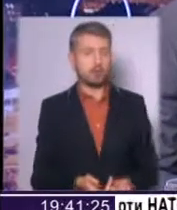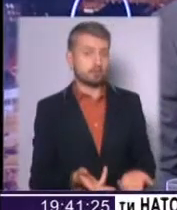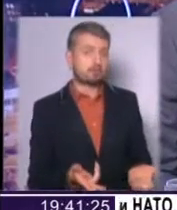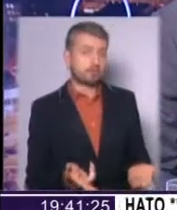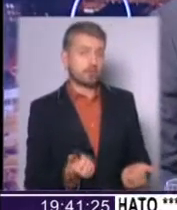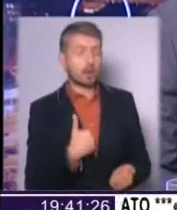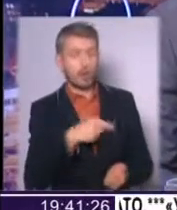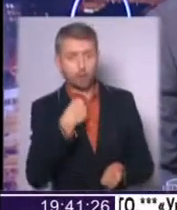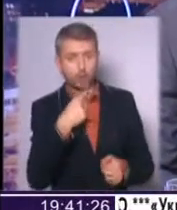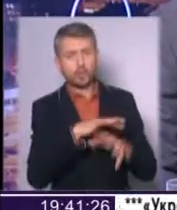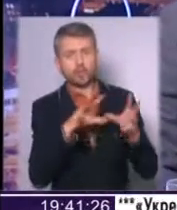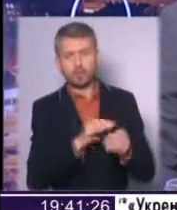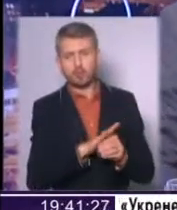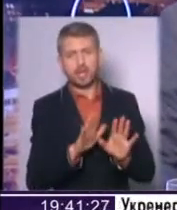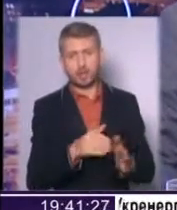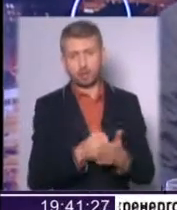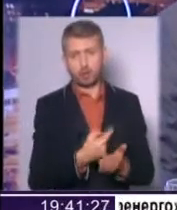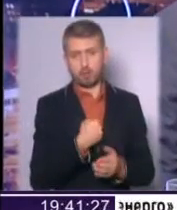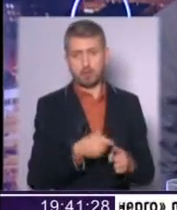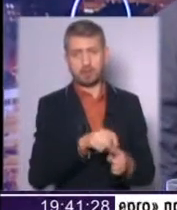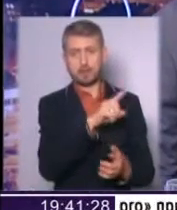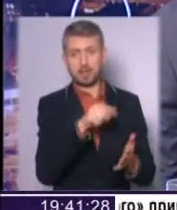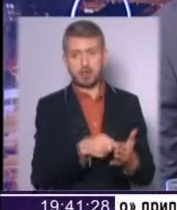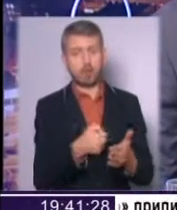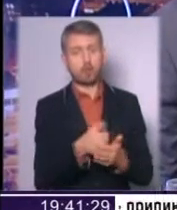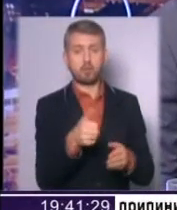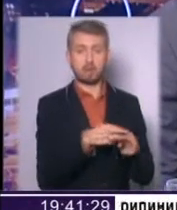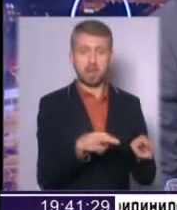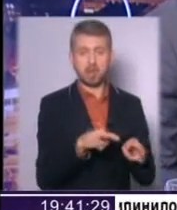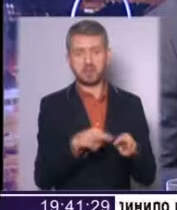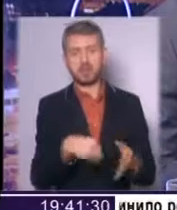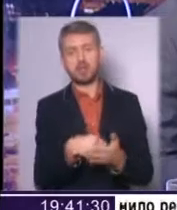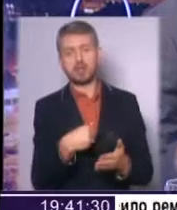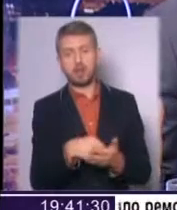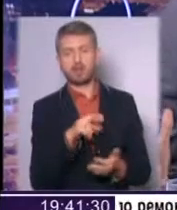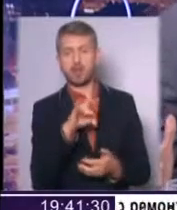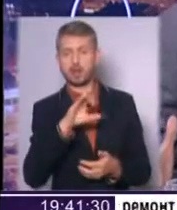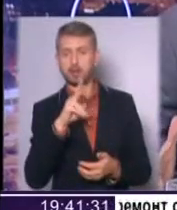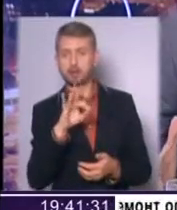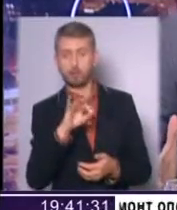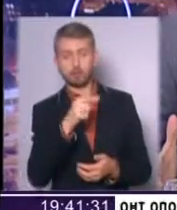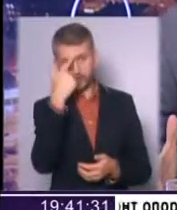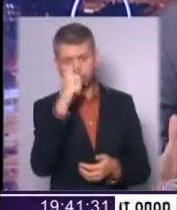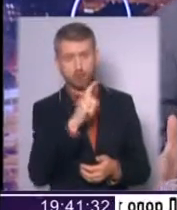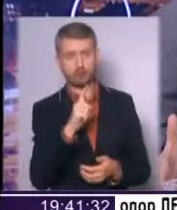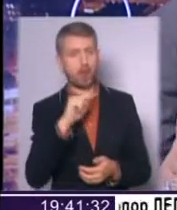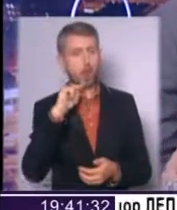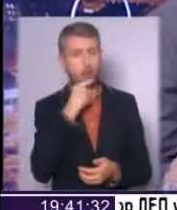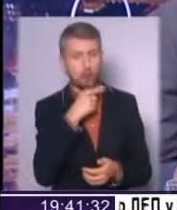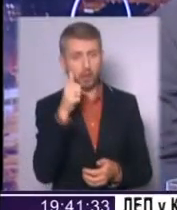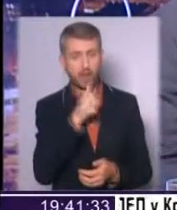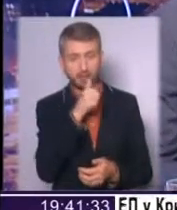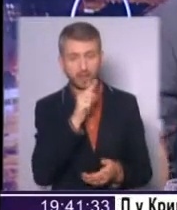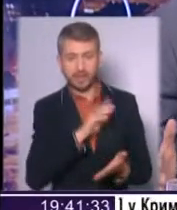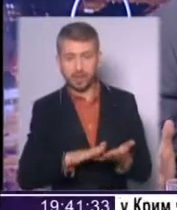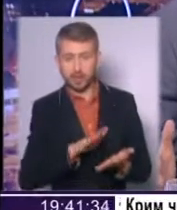дали там 900 кубів. Він каже, форточки повідкривав квартирки, що вже, каже, в трусах ходять по хаті, бо жарко, нема куди той газ